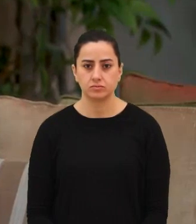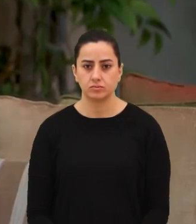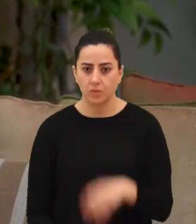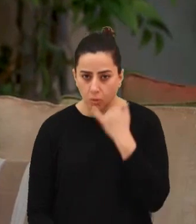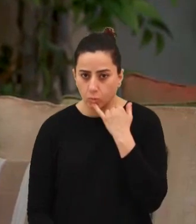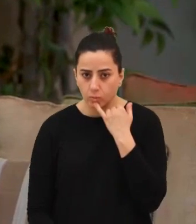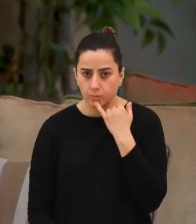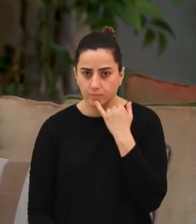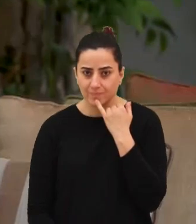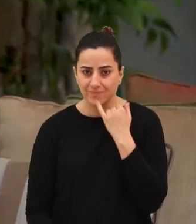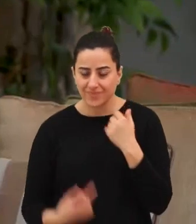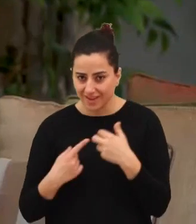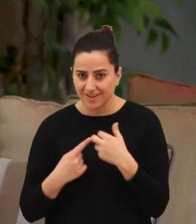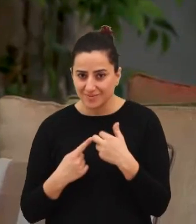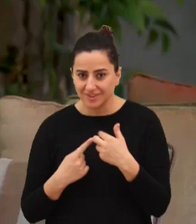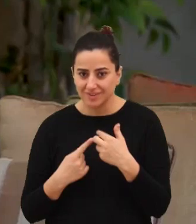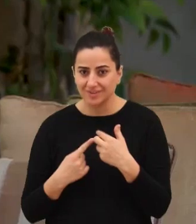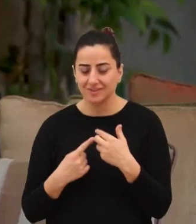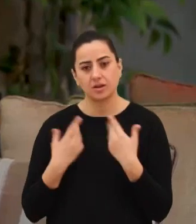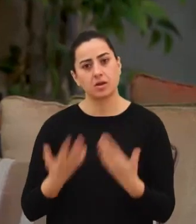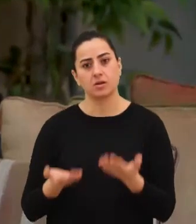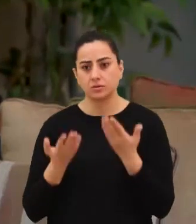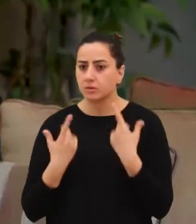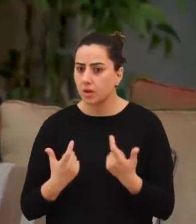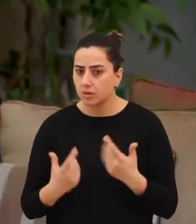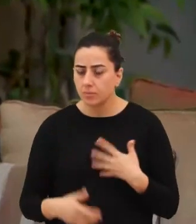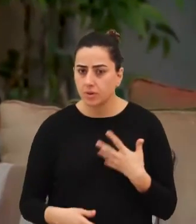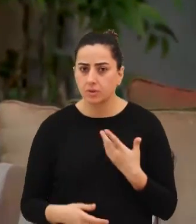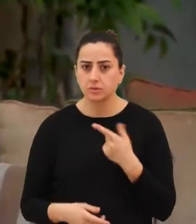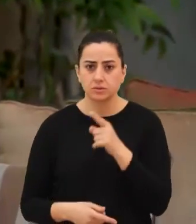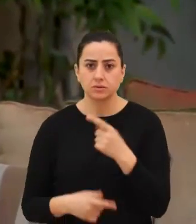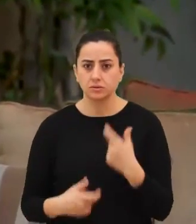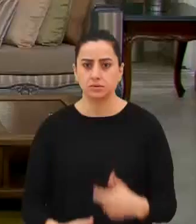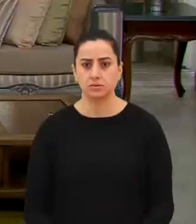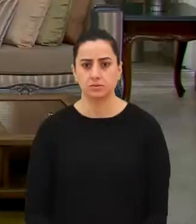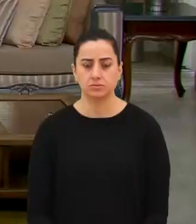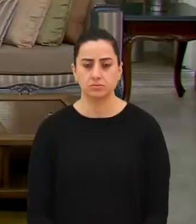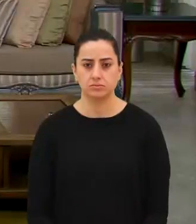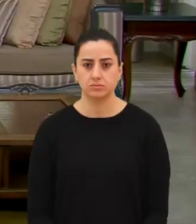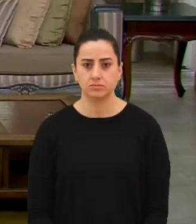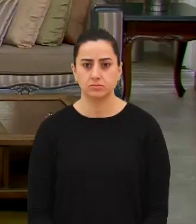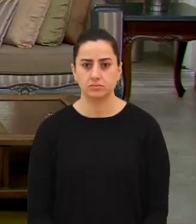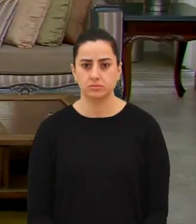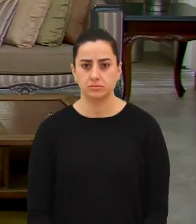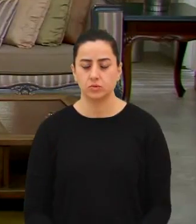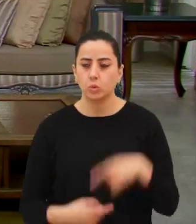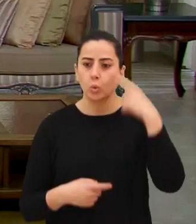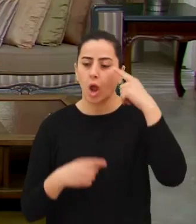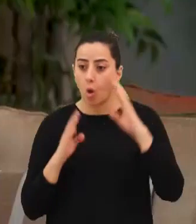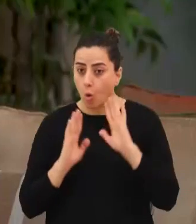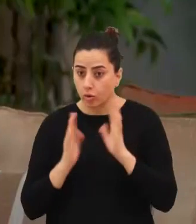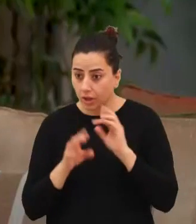Alo? Ramin Bey? Ay çok şükür neredesiniz? Herkes sizi merak ediyor. Ha, Rüyamın odasında